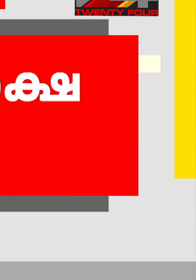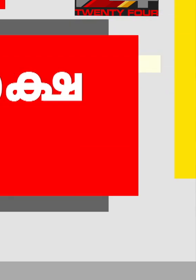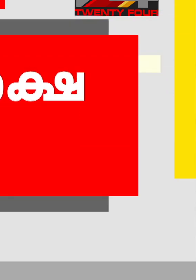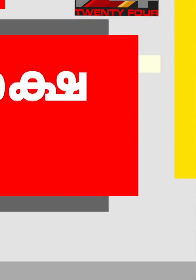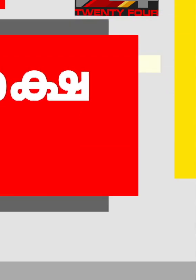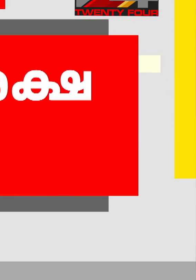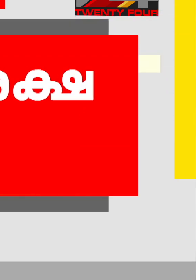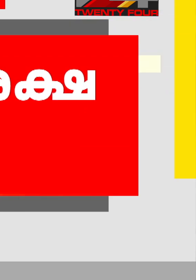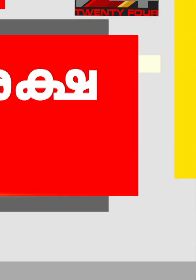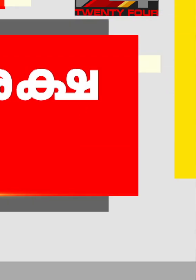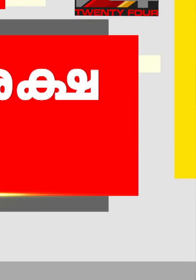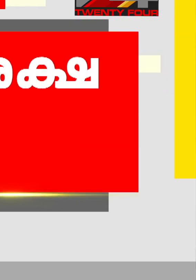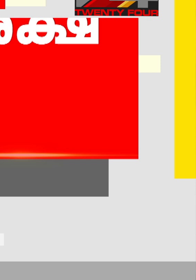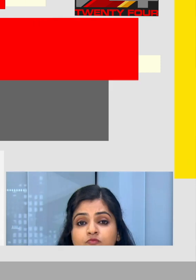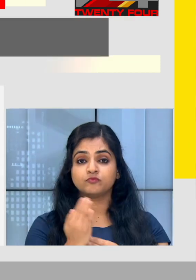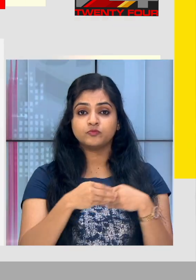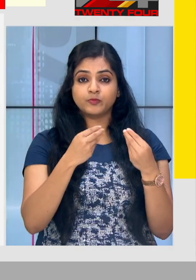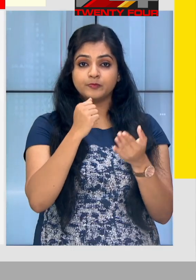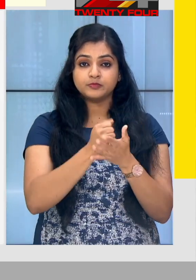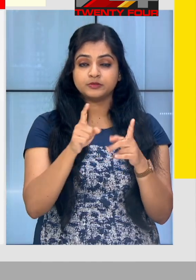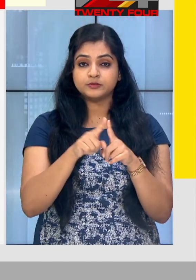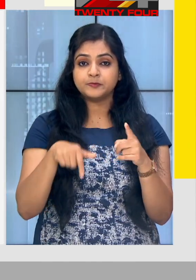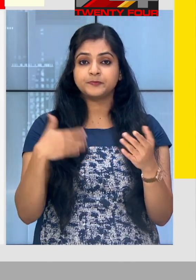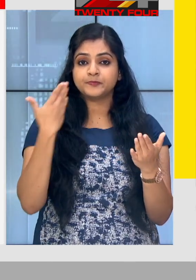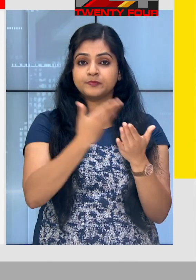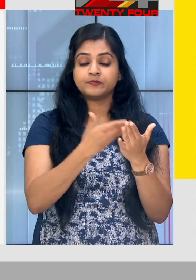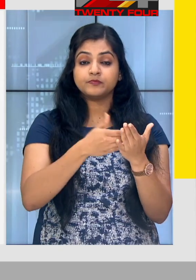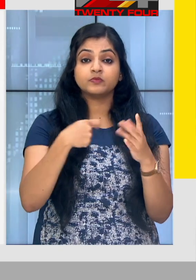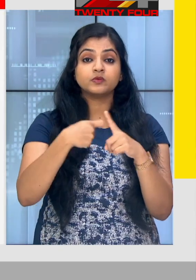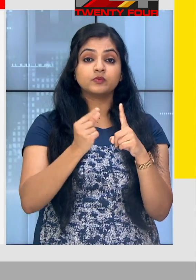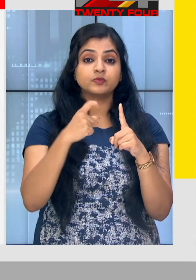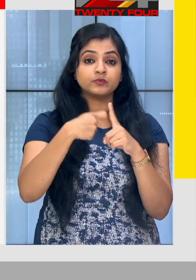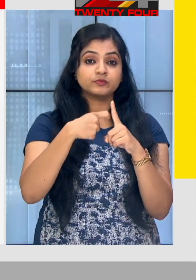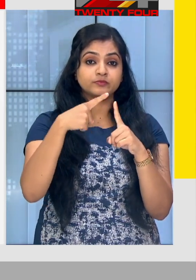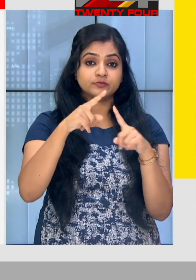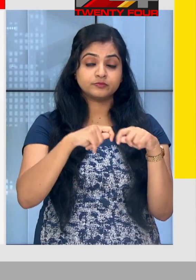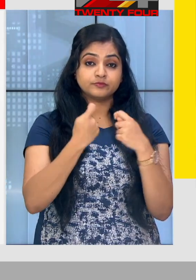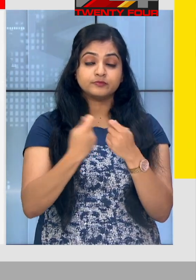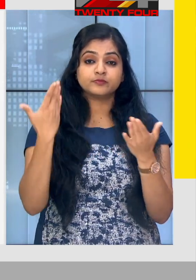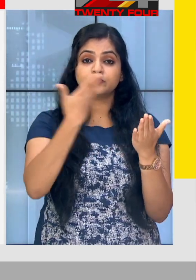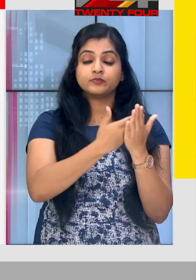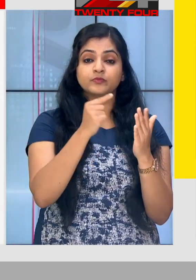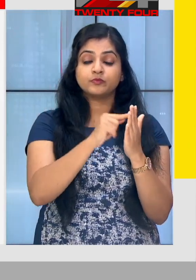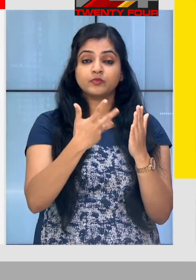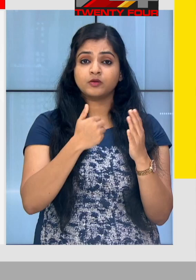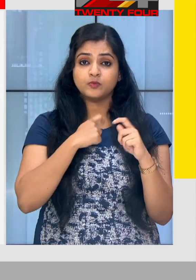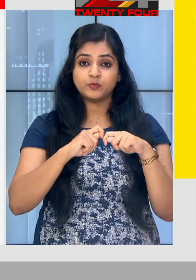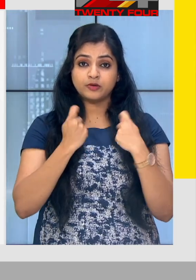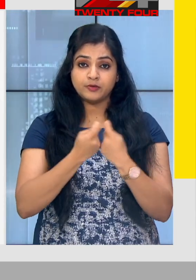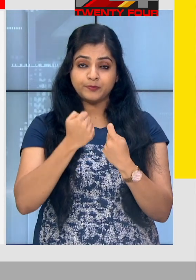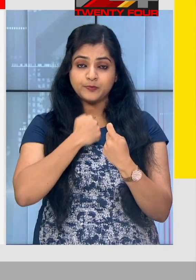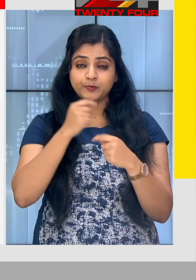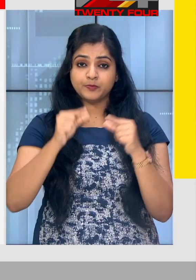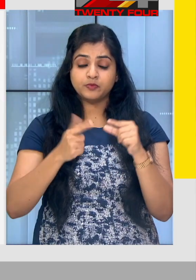സുരക്ഷയടക്കമുള്ളവ ആവശ്യപ്പെട്ടുകൊണ്ടായിരുന്നു അവർ എത്തിയത്. കുക്കി വിഭാഗം പ്രധാനമായും ഉയർത്തിക്കാട്ടിയത് തങ്ങളുടെ വിഭാഗത്തിൽപ്പെട്ട ആളുകളുടെ